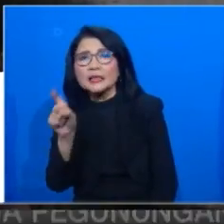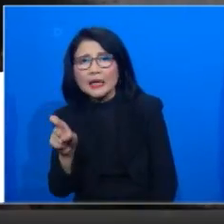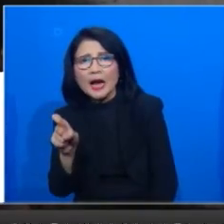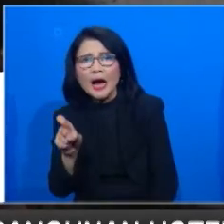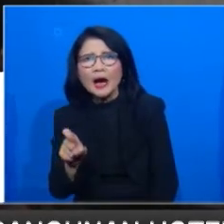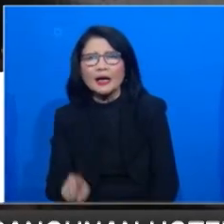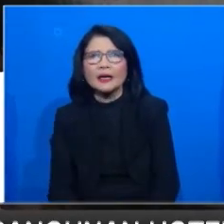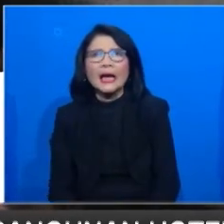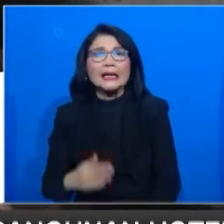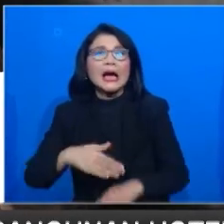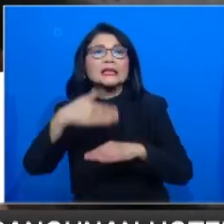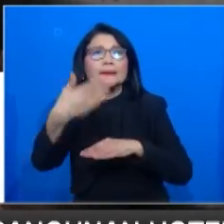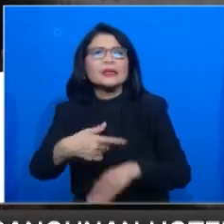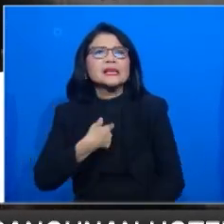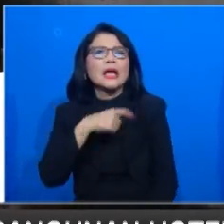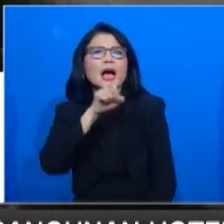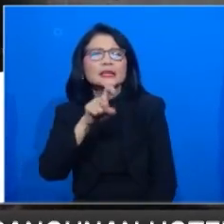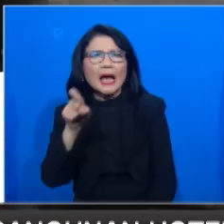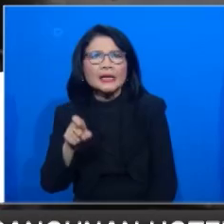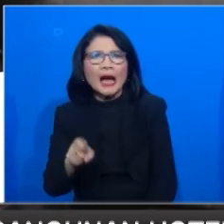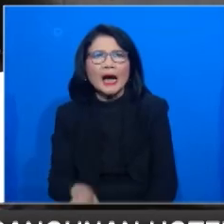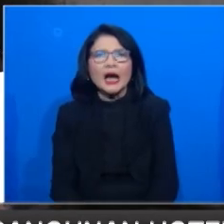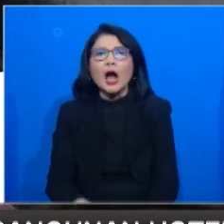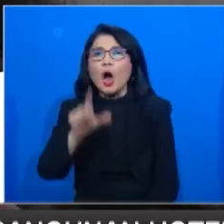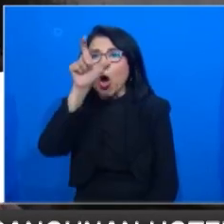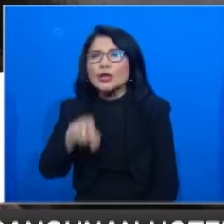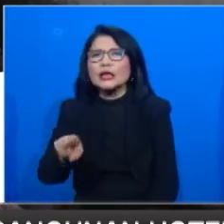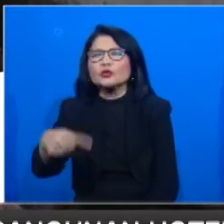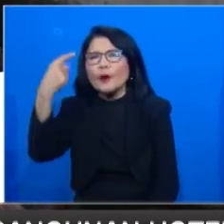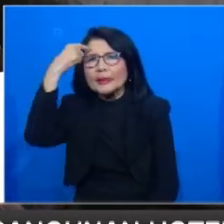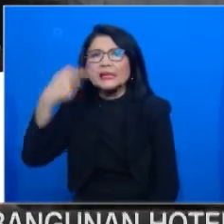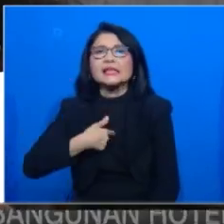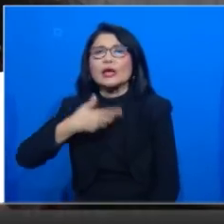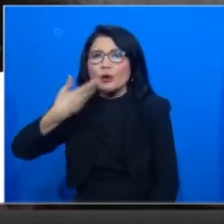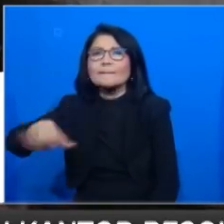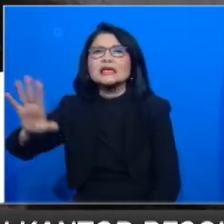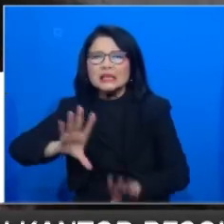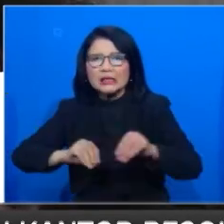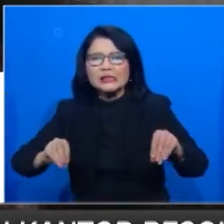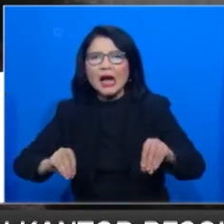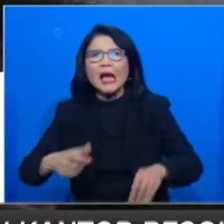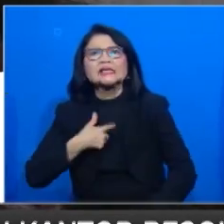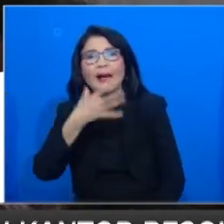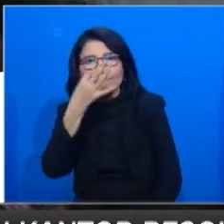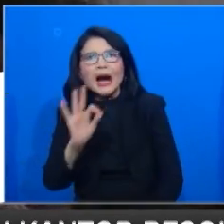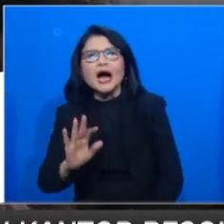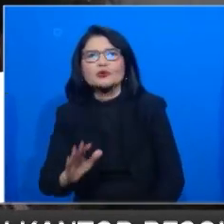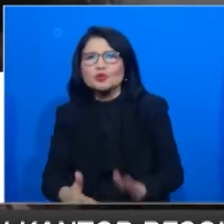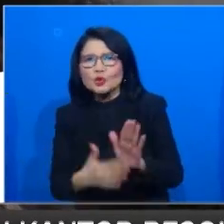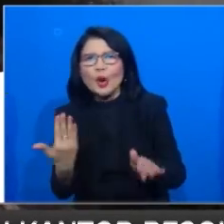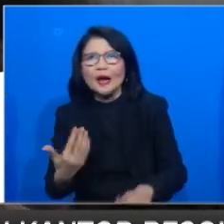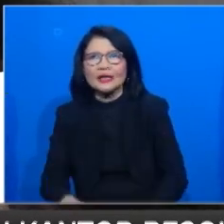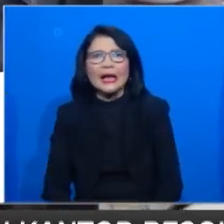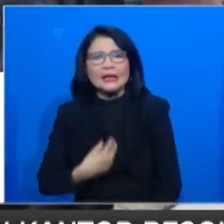mbaknya, kebetulan di depan juga mbaknya kira saya udah kerja, padahal saya baru keluar gitu. Terus saya